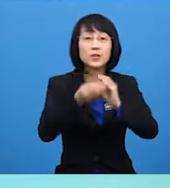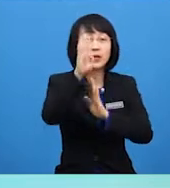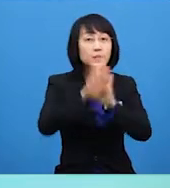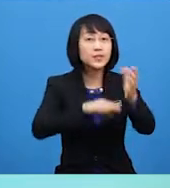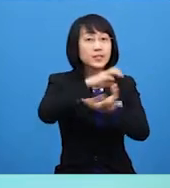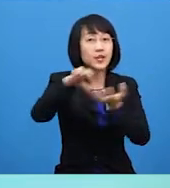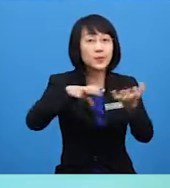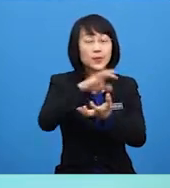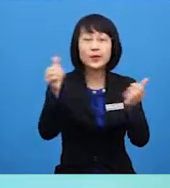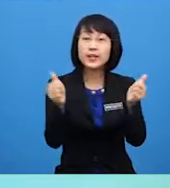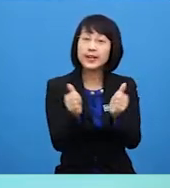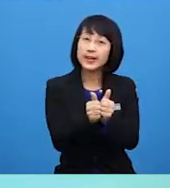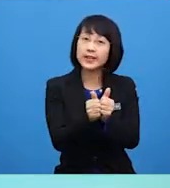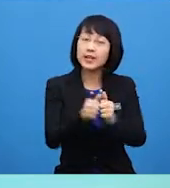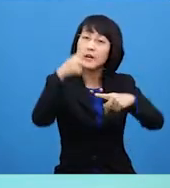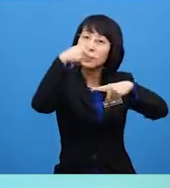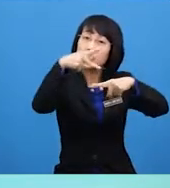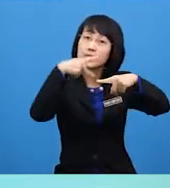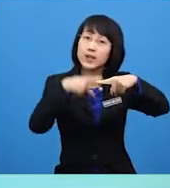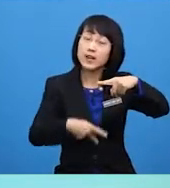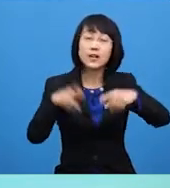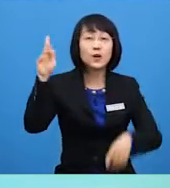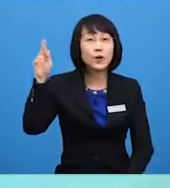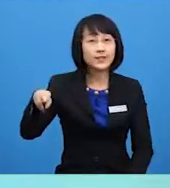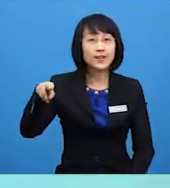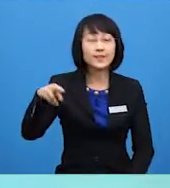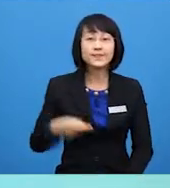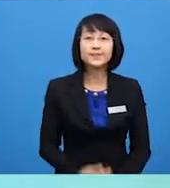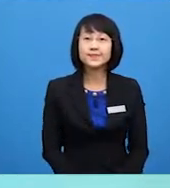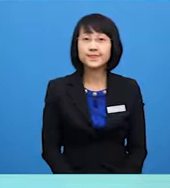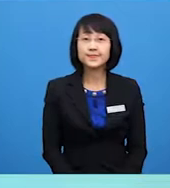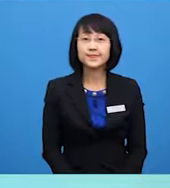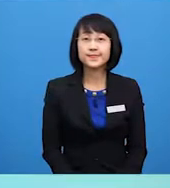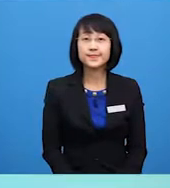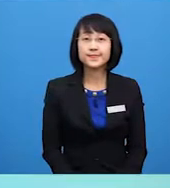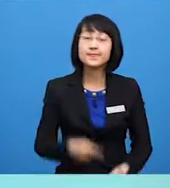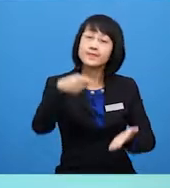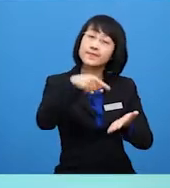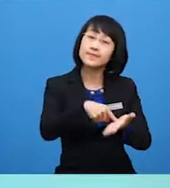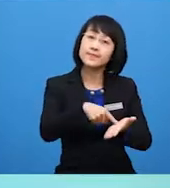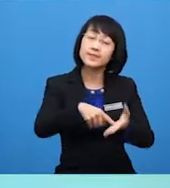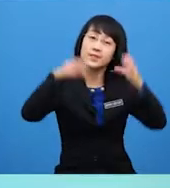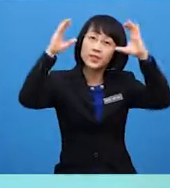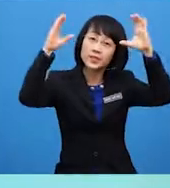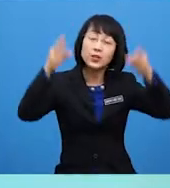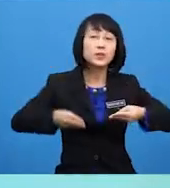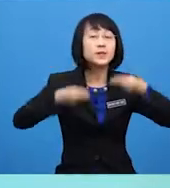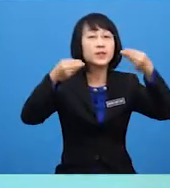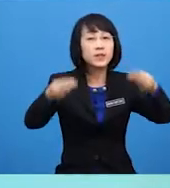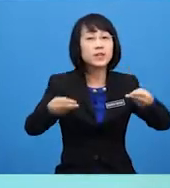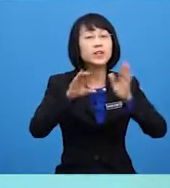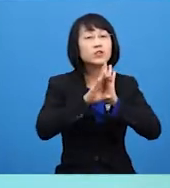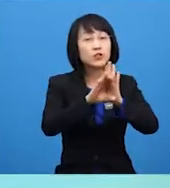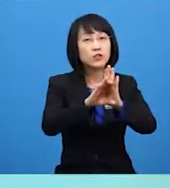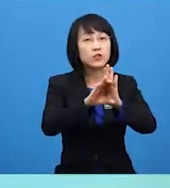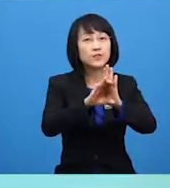bercampur dengan pecahan wajar pula. Di sini, cikgu berikan